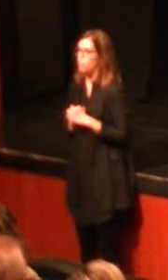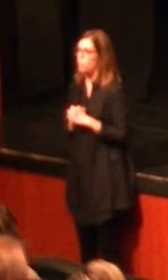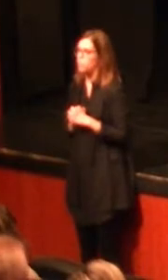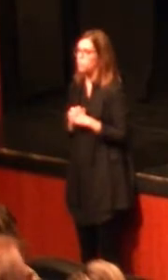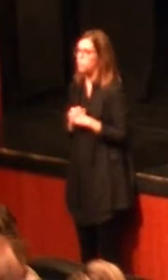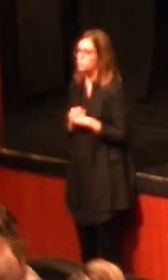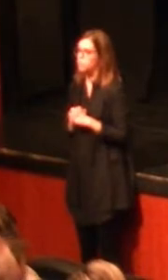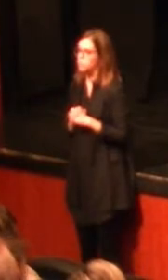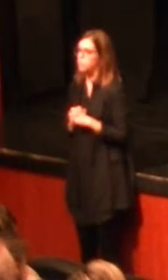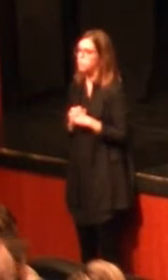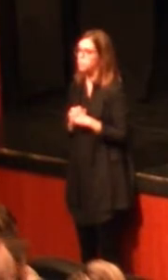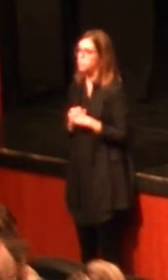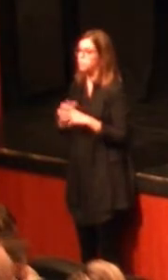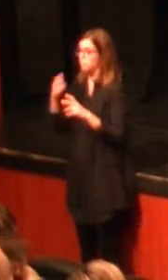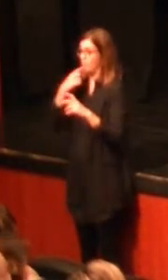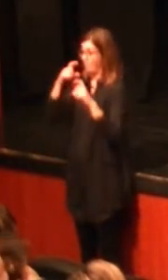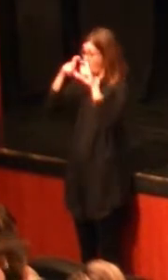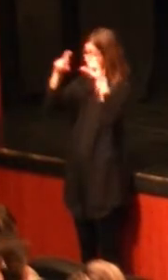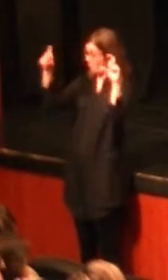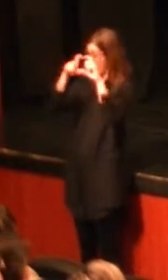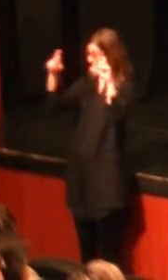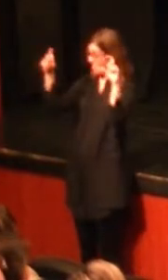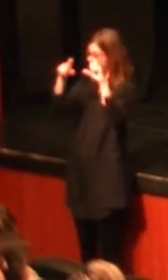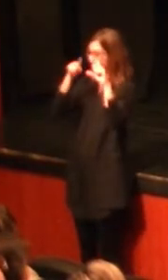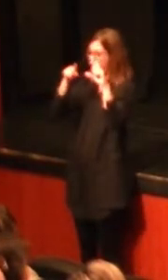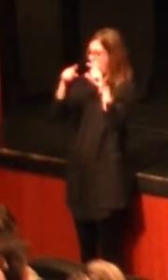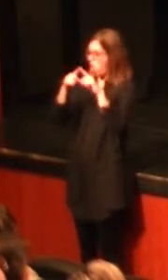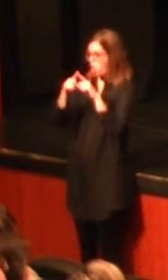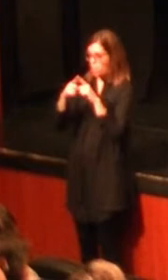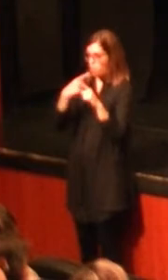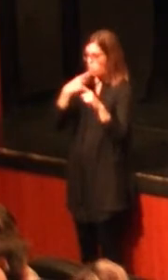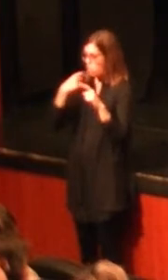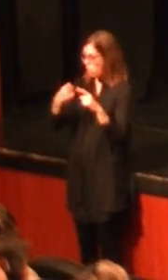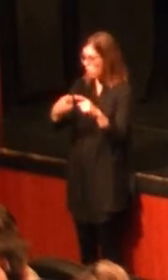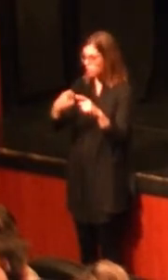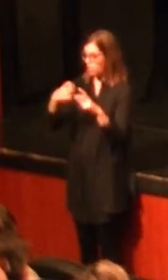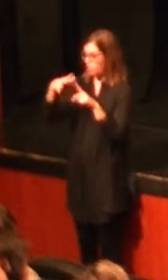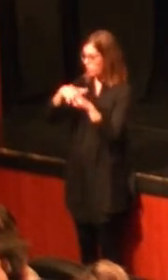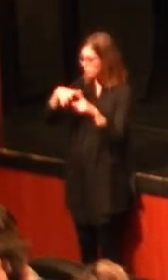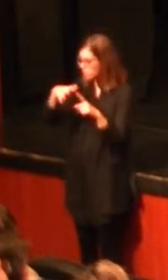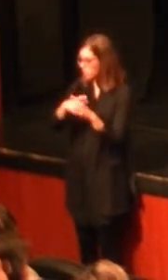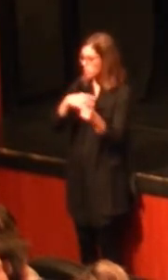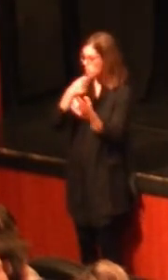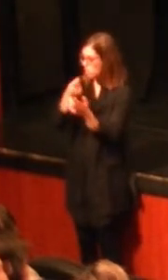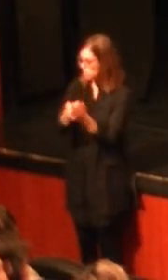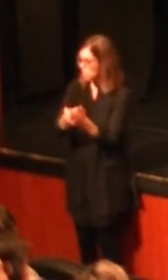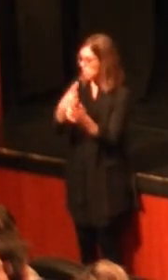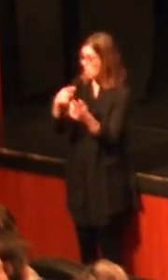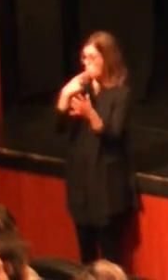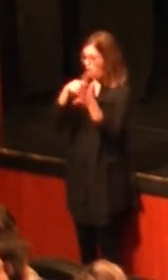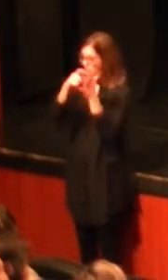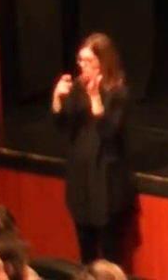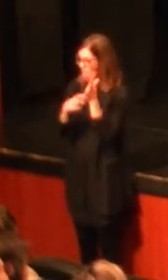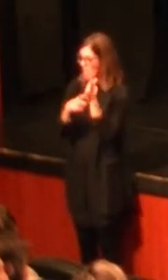veuen que en ells els cau la facturació i veuen en la llei de la dependència i veuen en els canvis que es produeixen a la regulació del